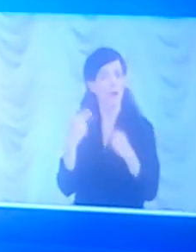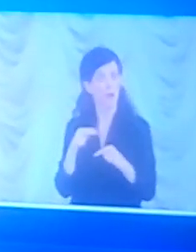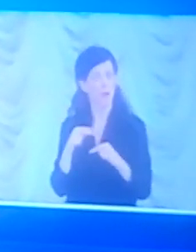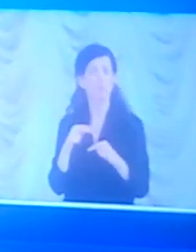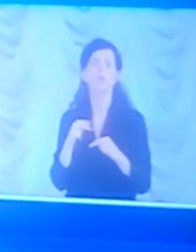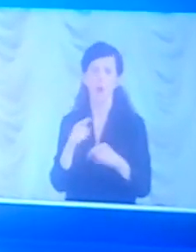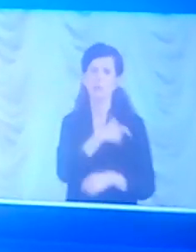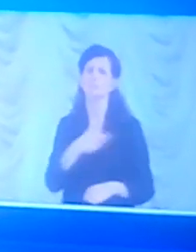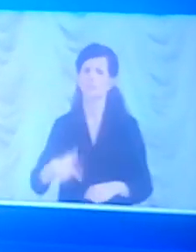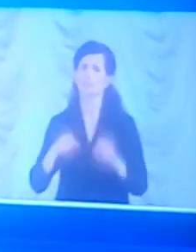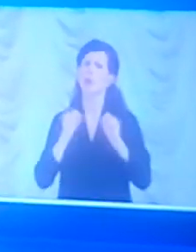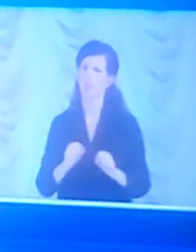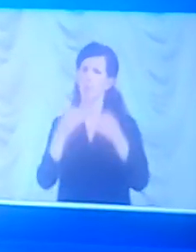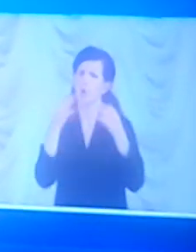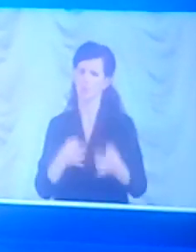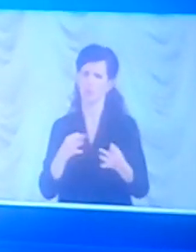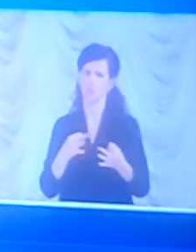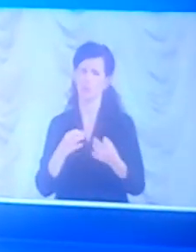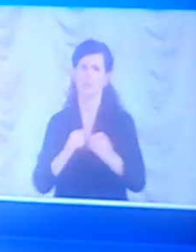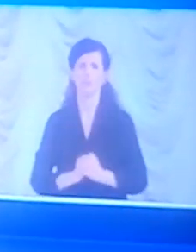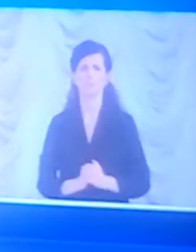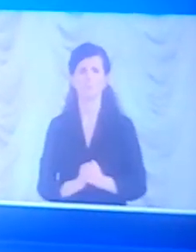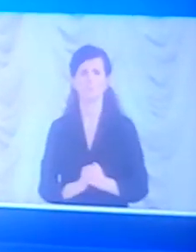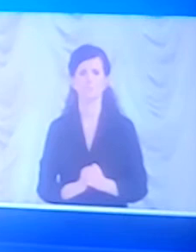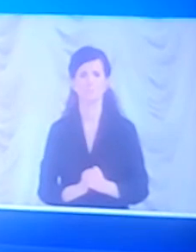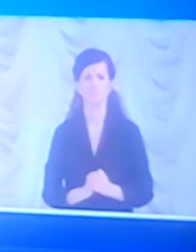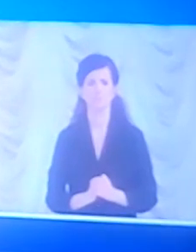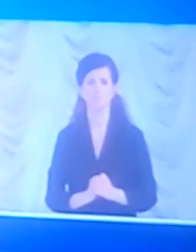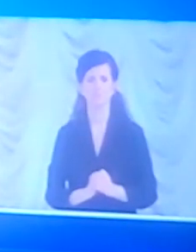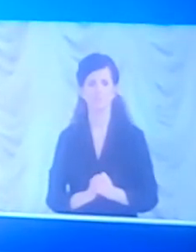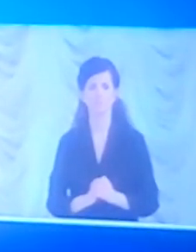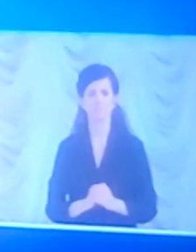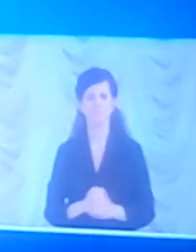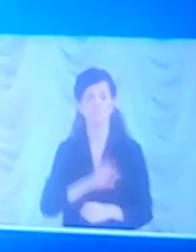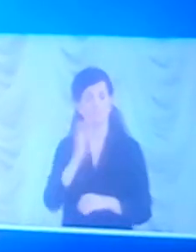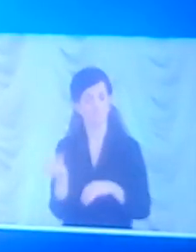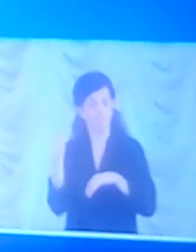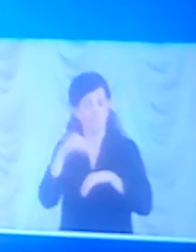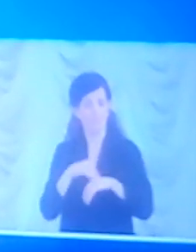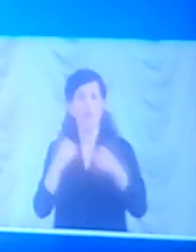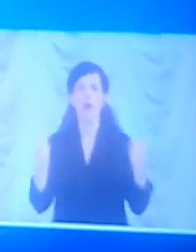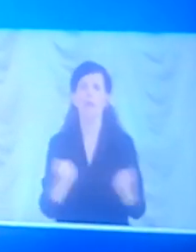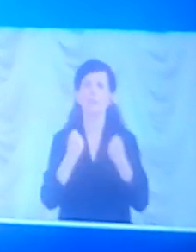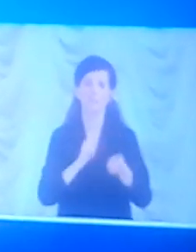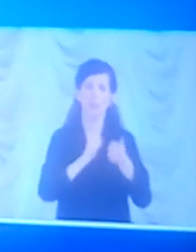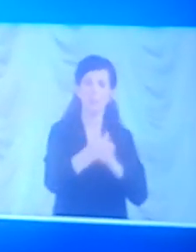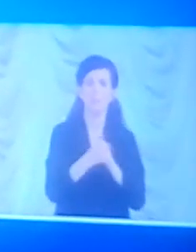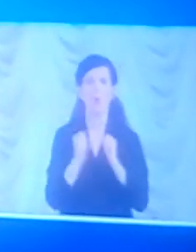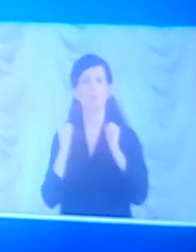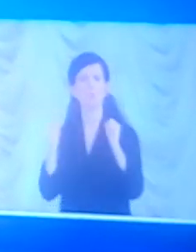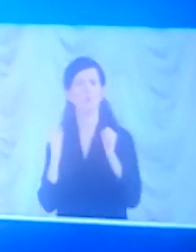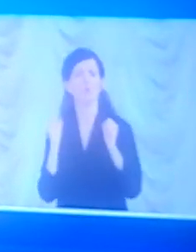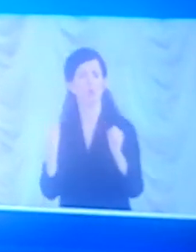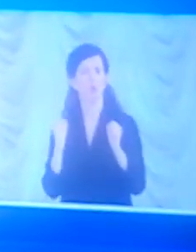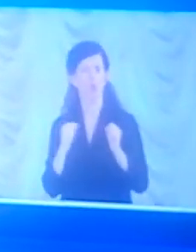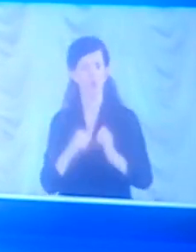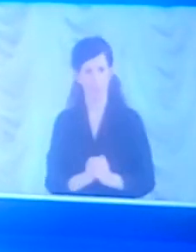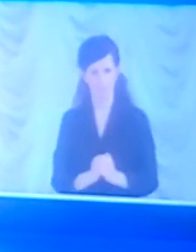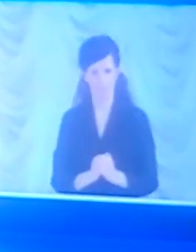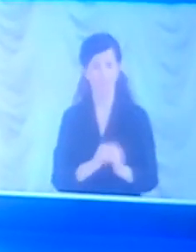prescrizioni. Ancora, per quanto riguarda cosa cambia l'attività sportiva e motoria, sin qui era